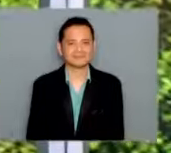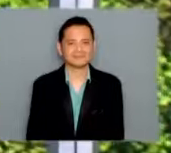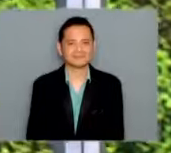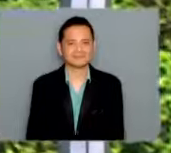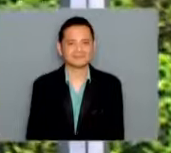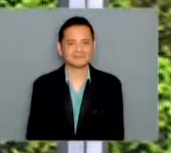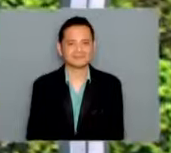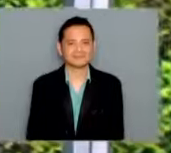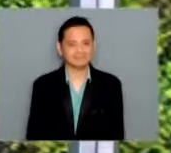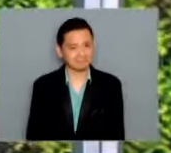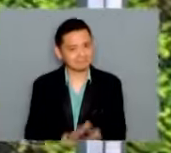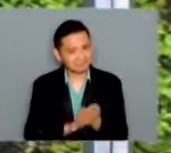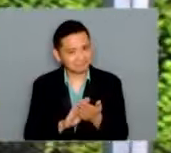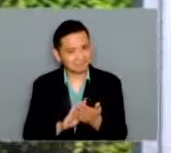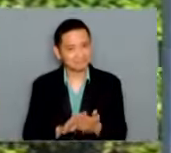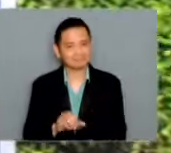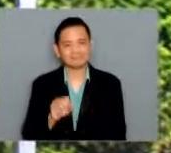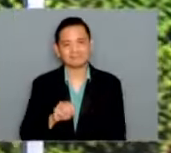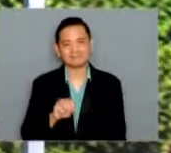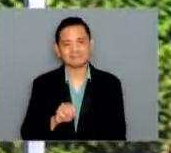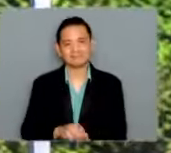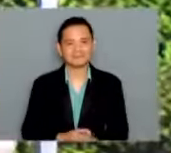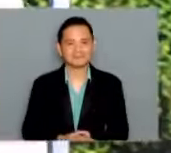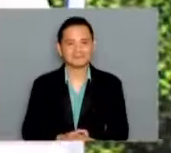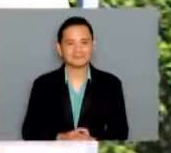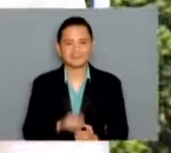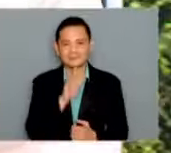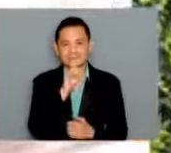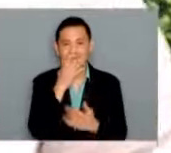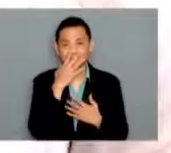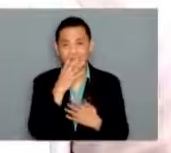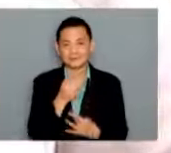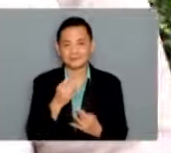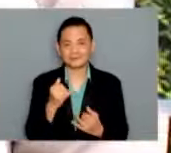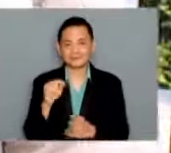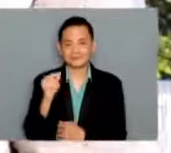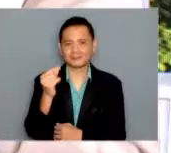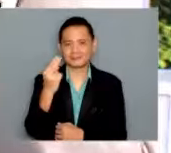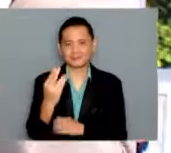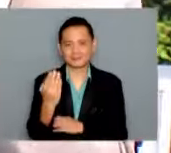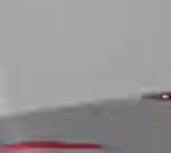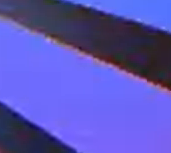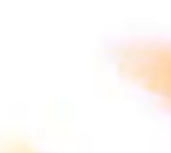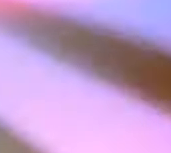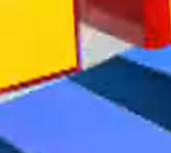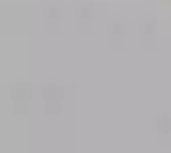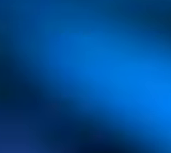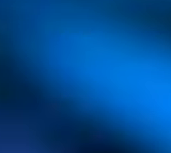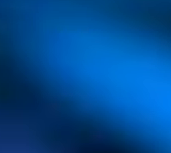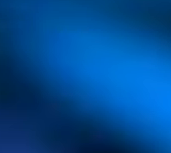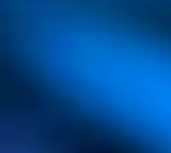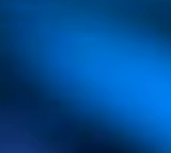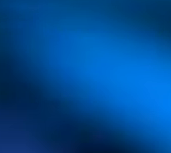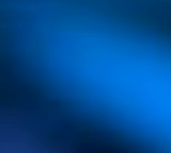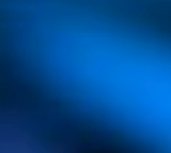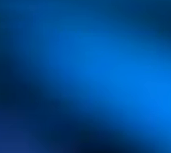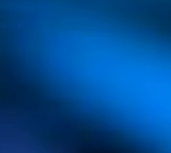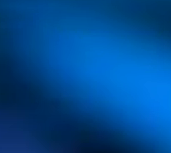Legal ba yan? Something interesting this Thursday morning, mga kapatid. Ang trending na balot, pero